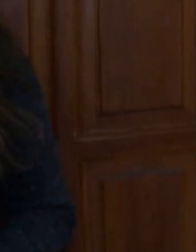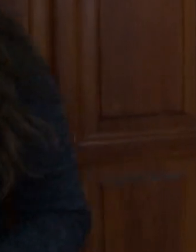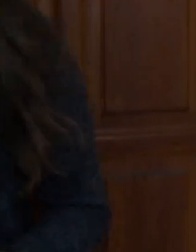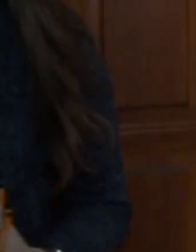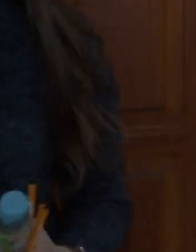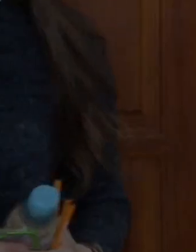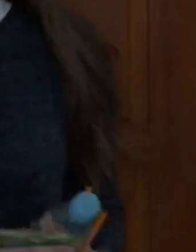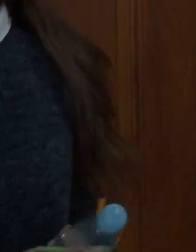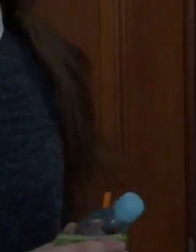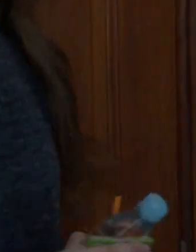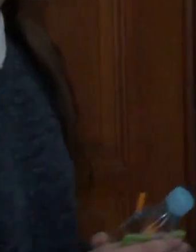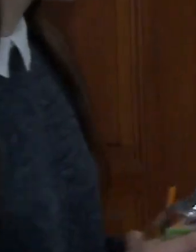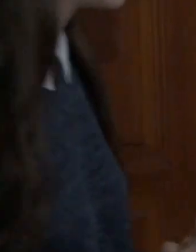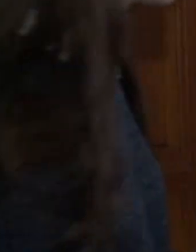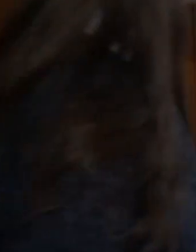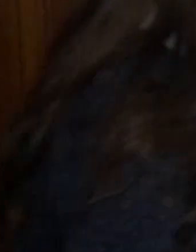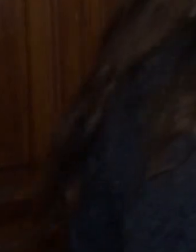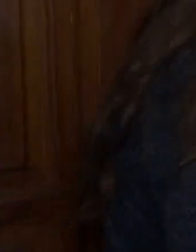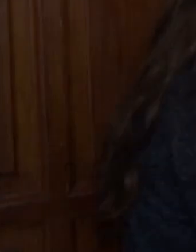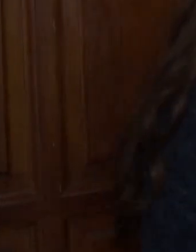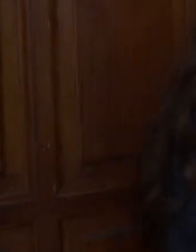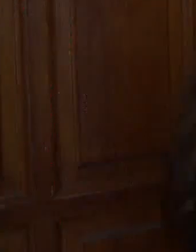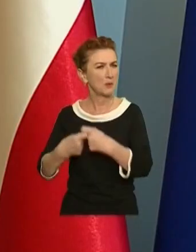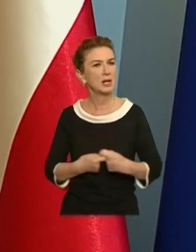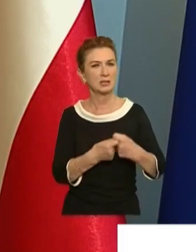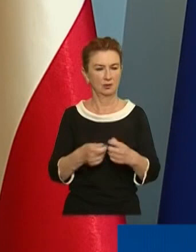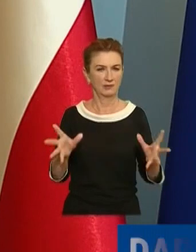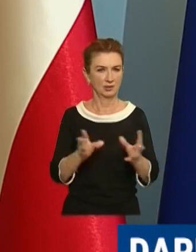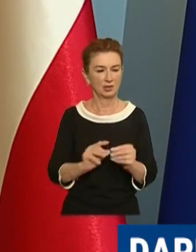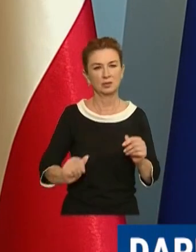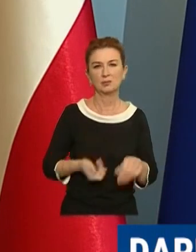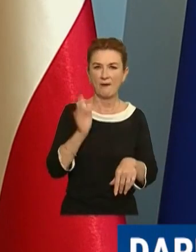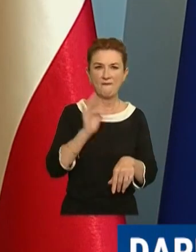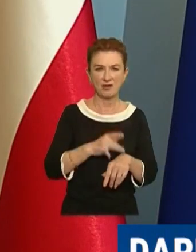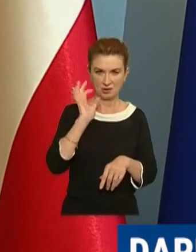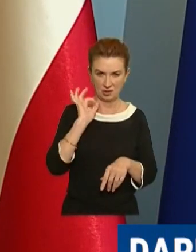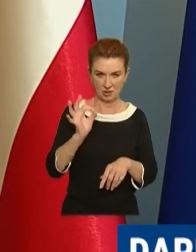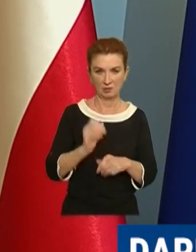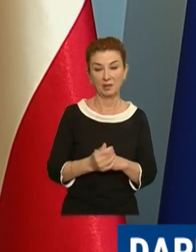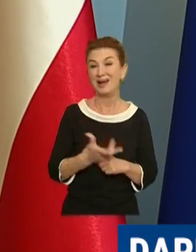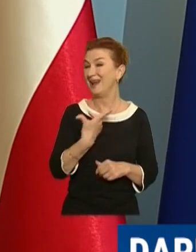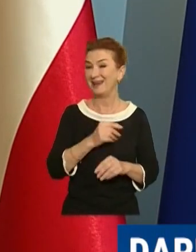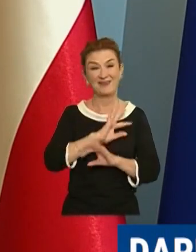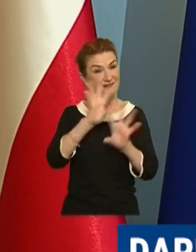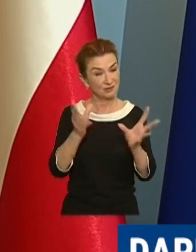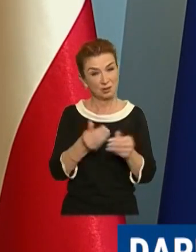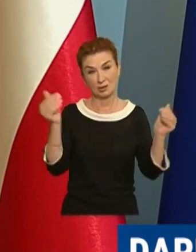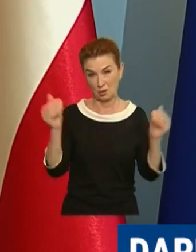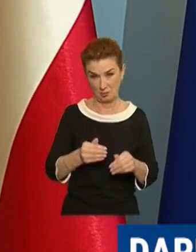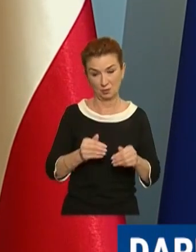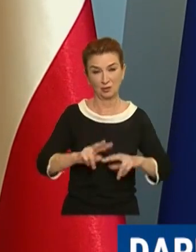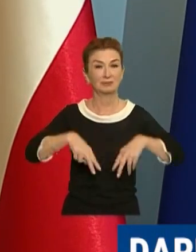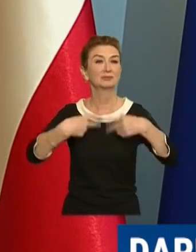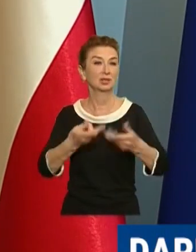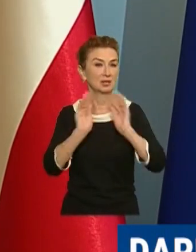13 roku życia będą mogły wychodzić z domu bez opieki dorosłego. Nie wszystko jednak da się przekazać w formie zdalnej